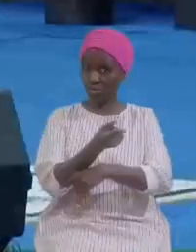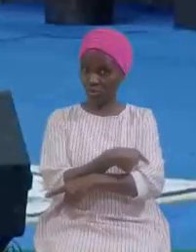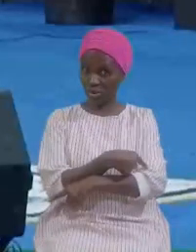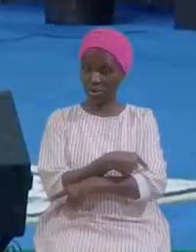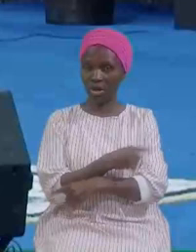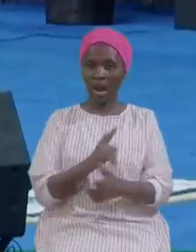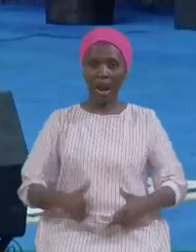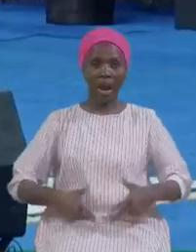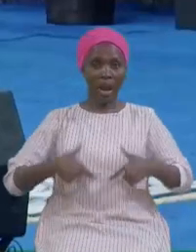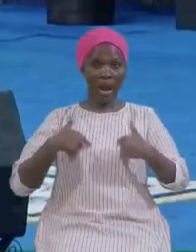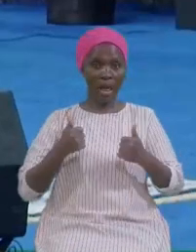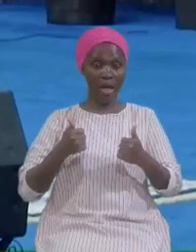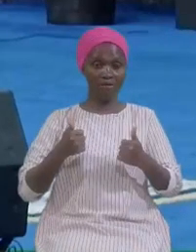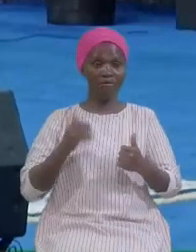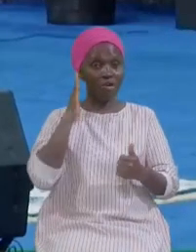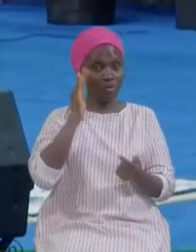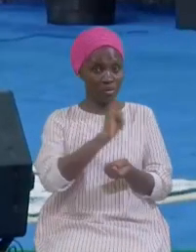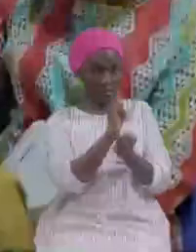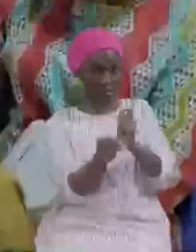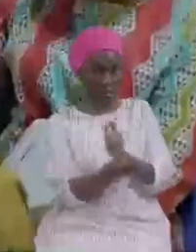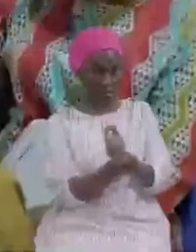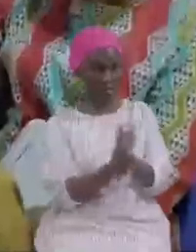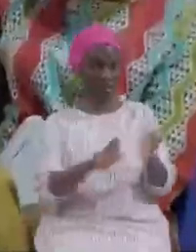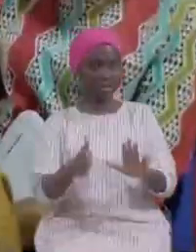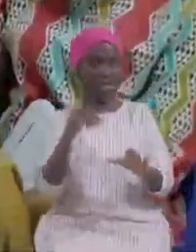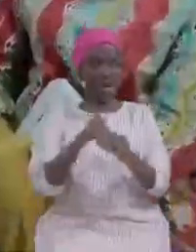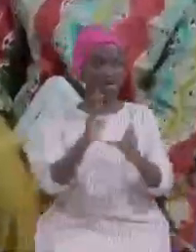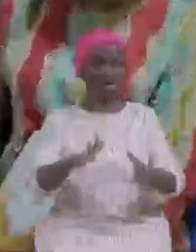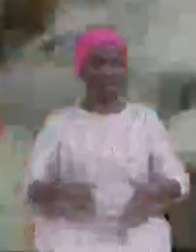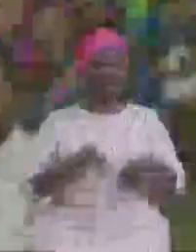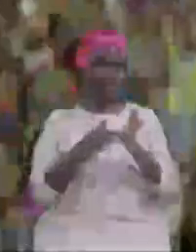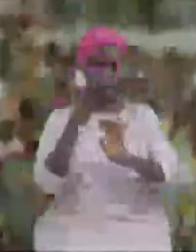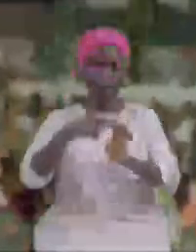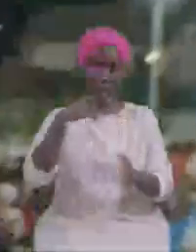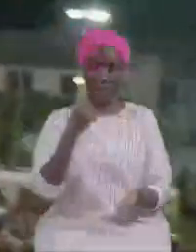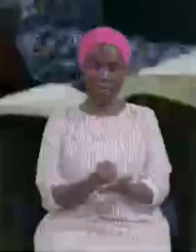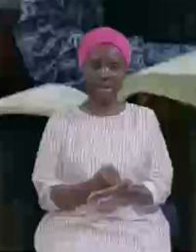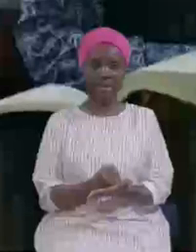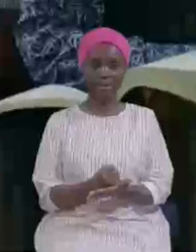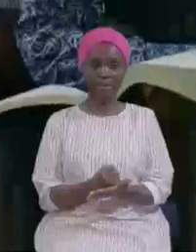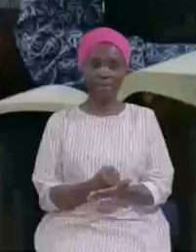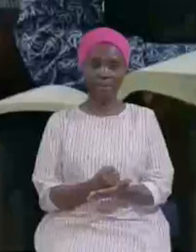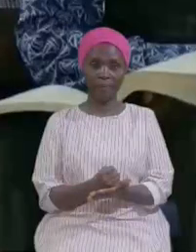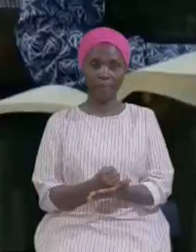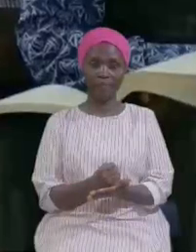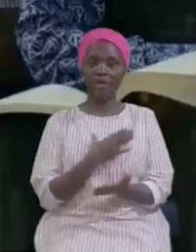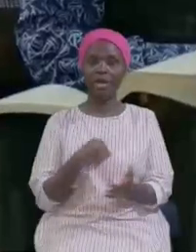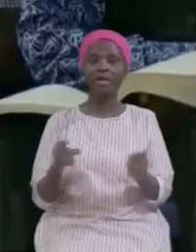la vie va remplacer la mort dans ta vie au nom de Jésus.